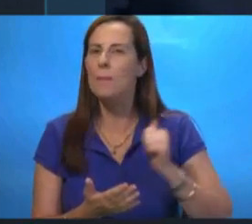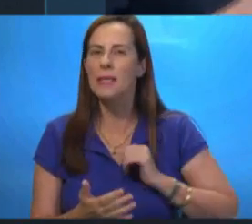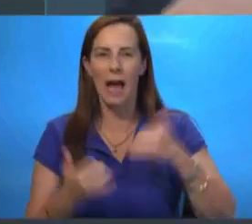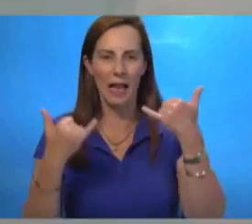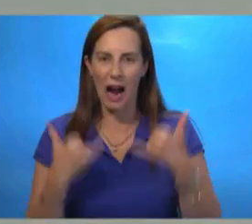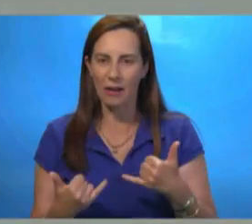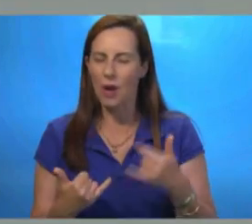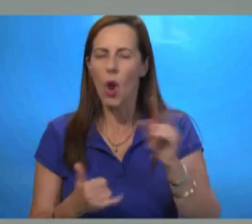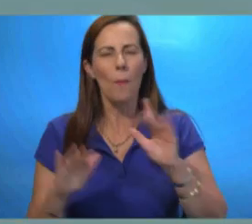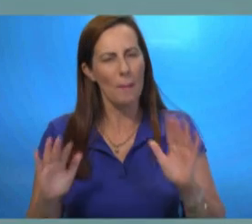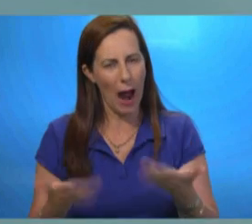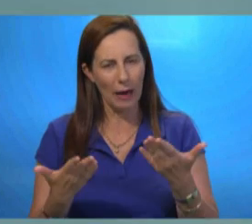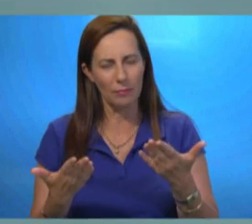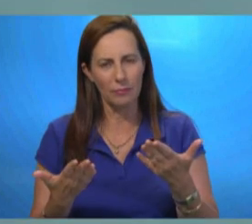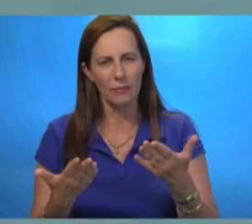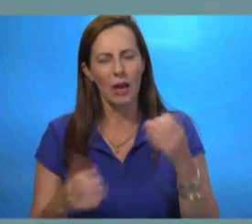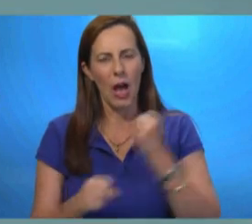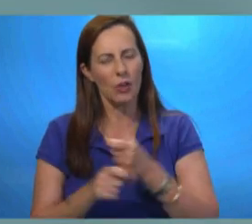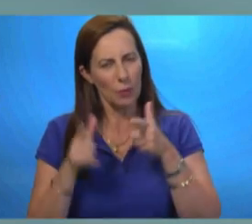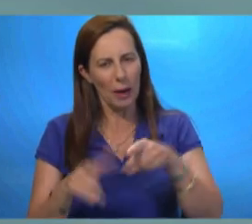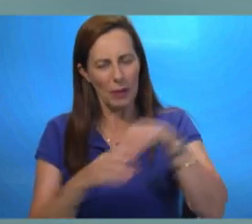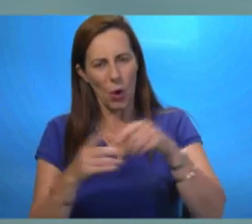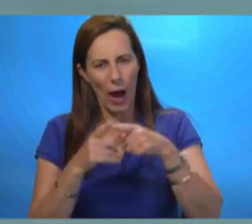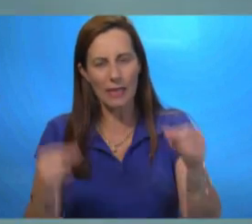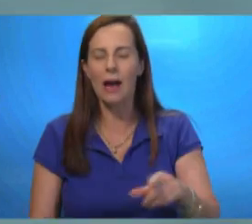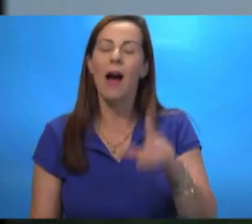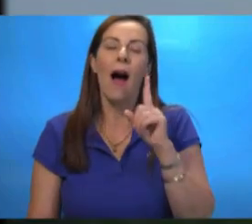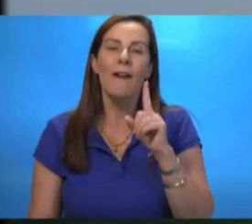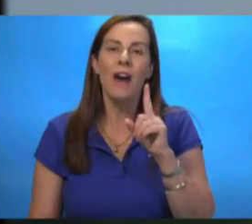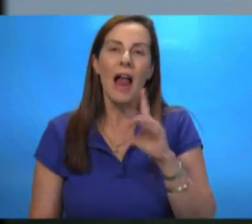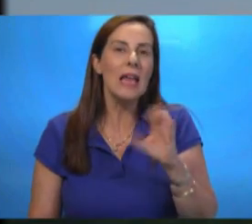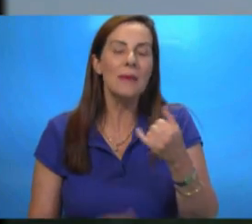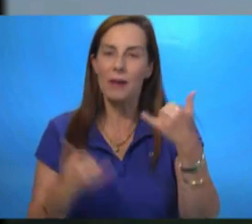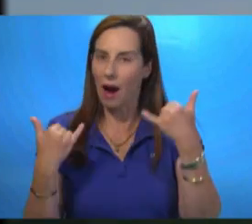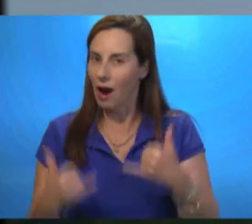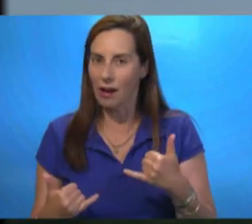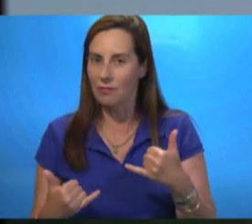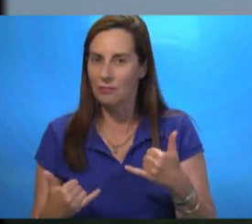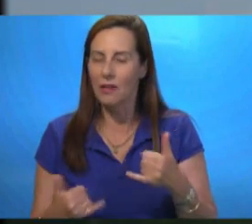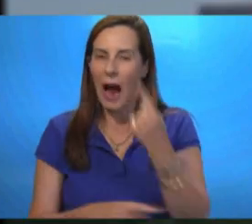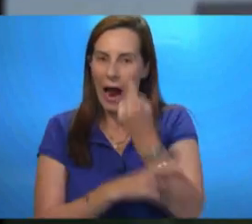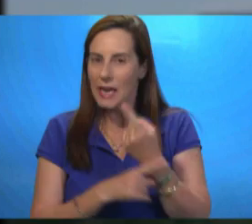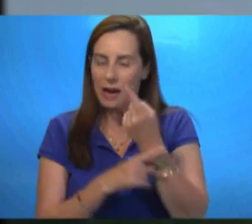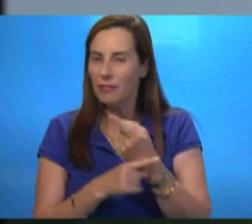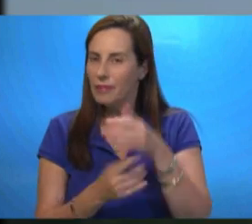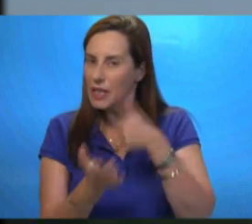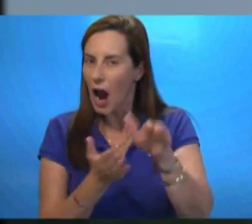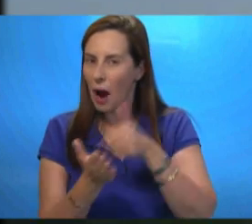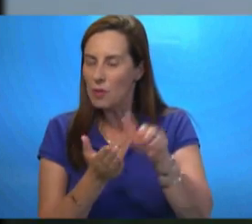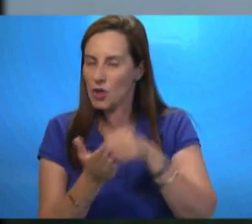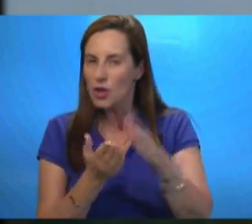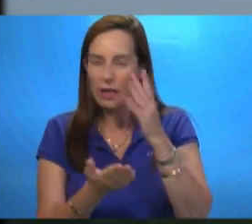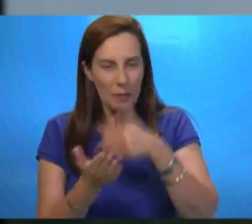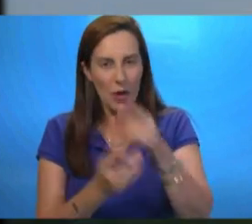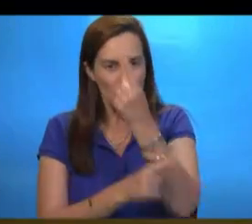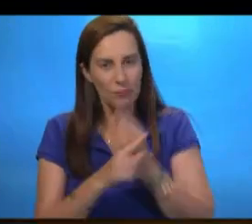לא ממהרים לרוץ למבצע קרקעי, אבל אם כרגע הירי הזה לא ייעצר, שגורי הרקטות יימשכו